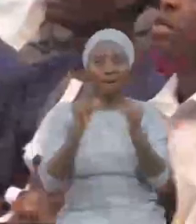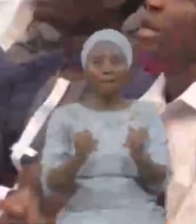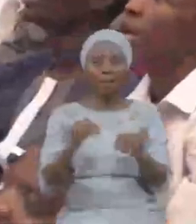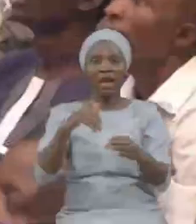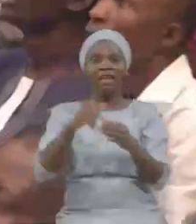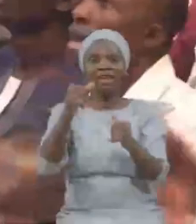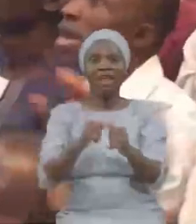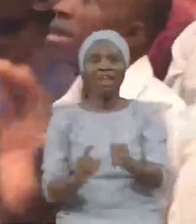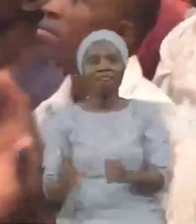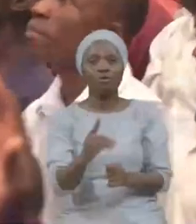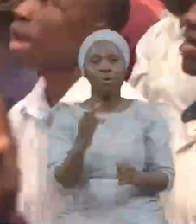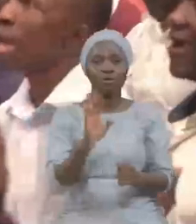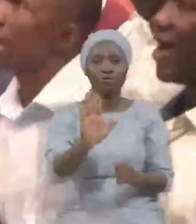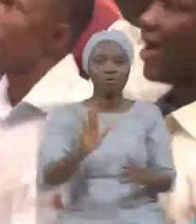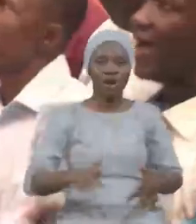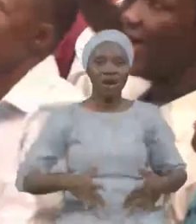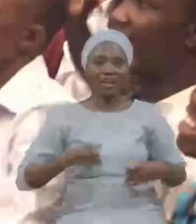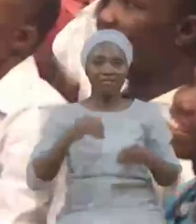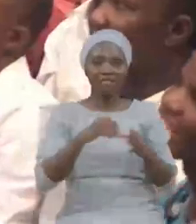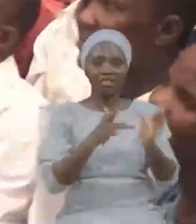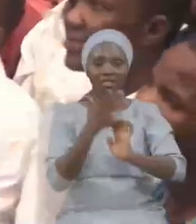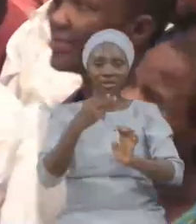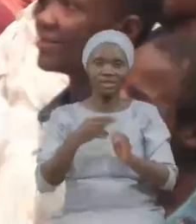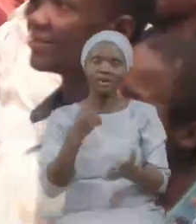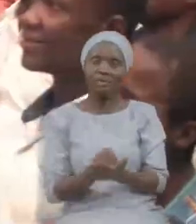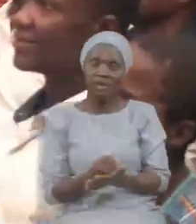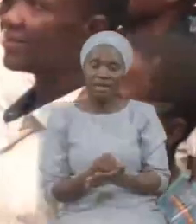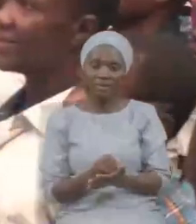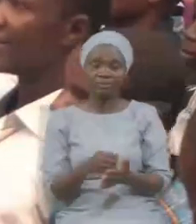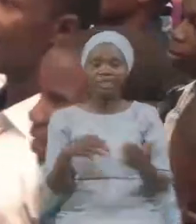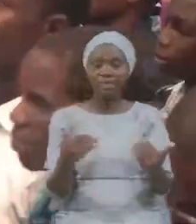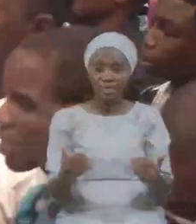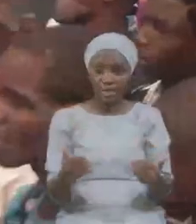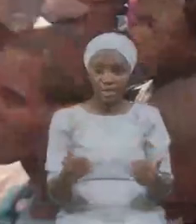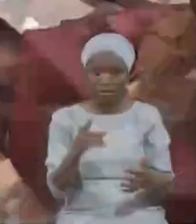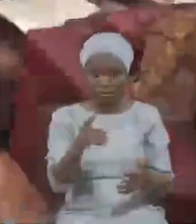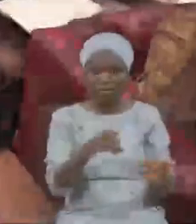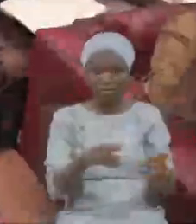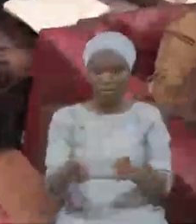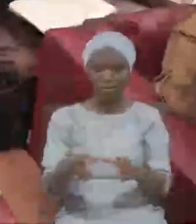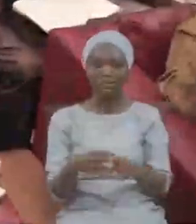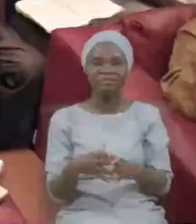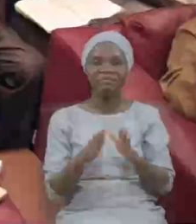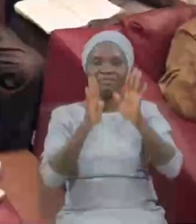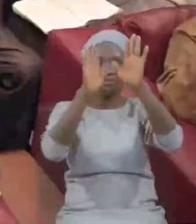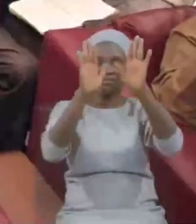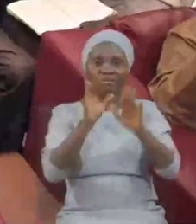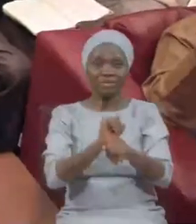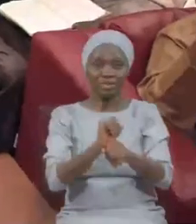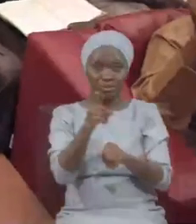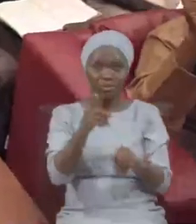L'abondance surnaturelle est dans votre vie au nom de Jésus-Christ. Maintenant, vous êtes prêts. Le miracle, vous êtes